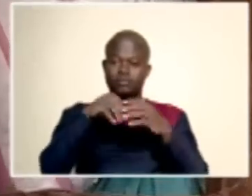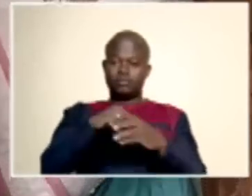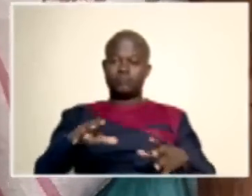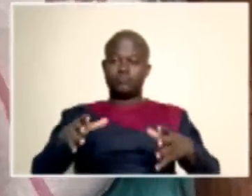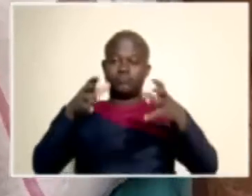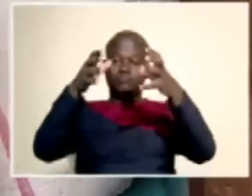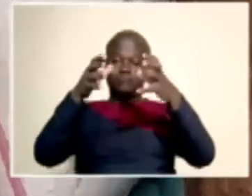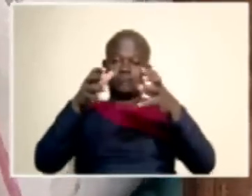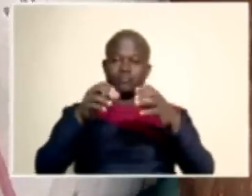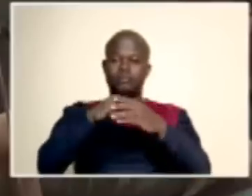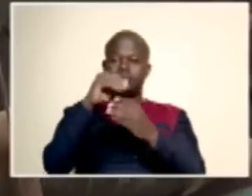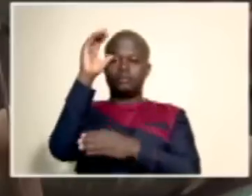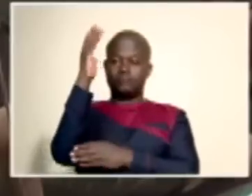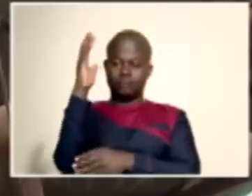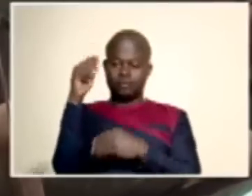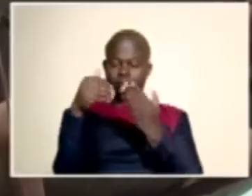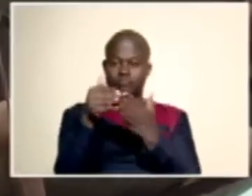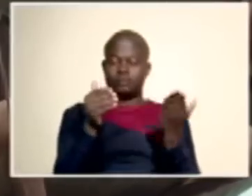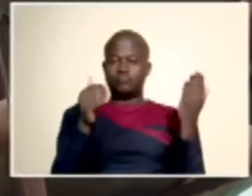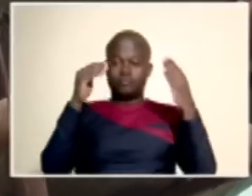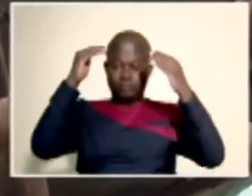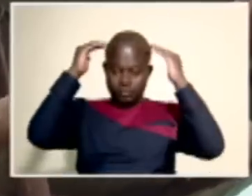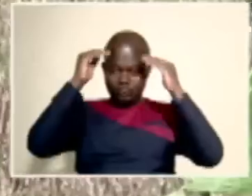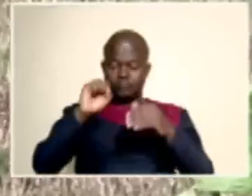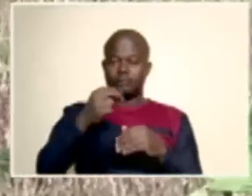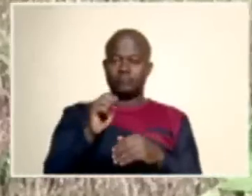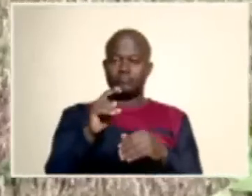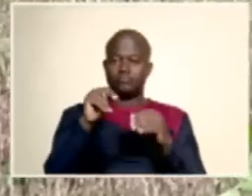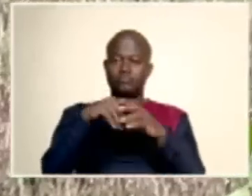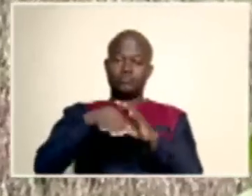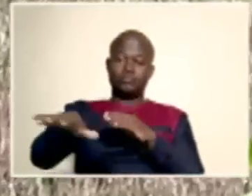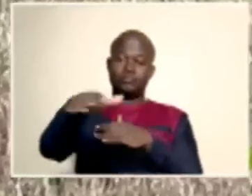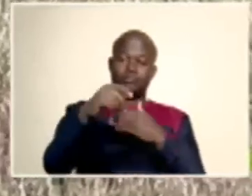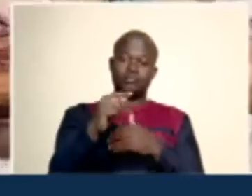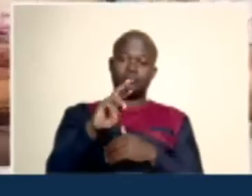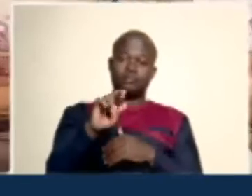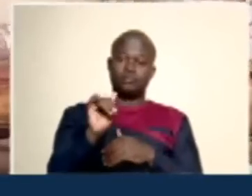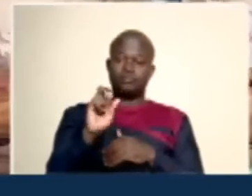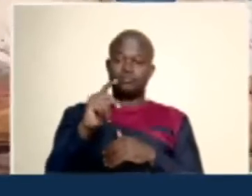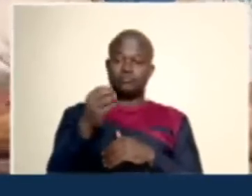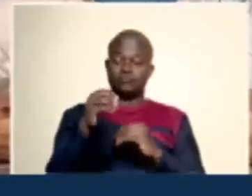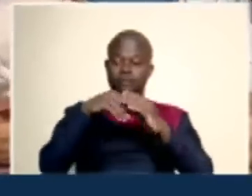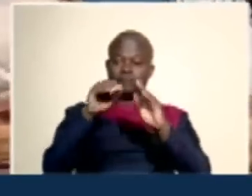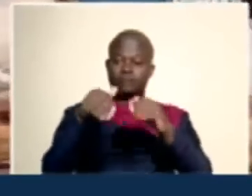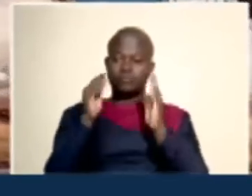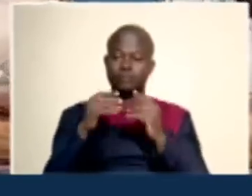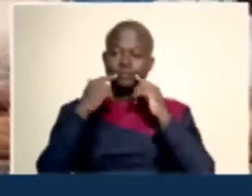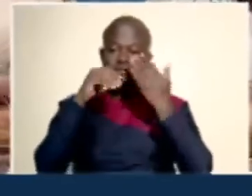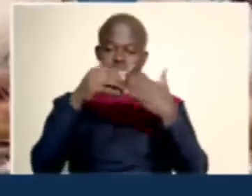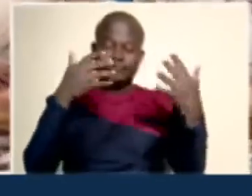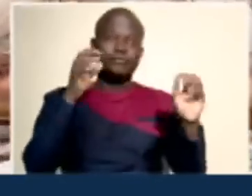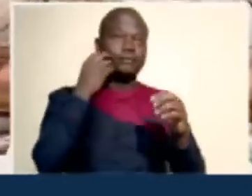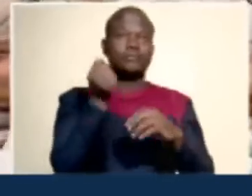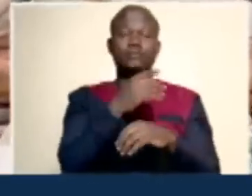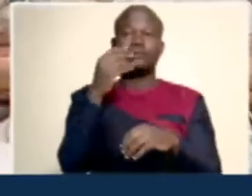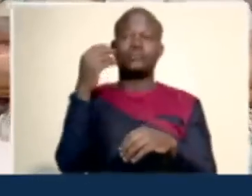mifuka biteretse ku biti mu bwanikiro bw'ibiti busakaje shitingi bwubatswe muri iki gishanga cya Kiryango. Aba bahinzi bavuga ko bimaze amezi